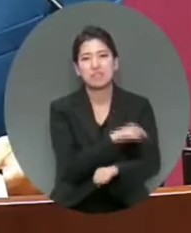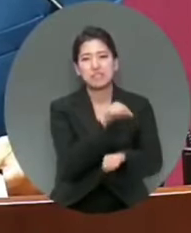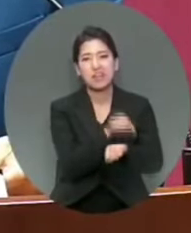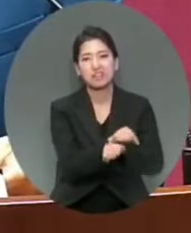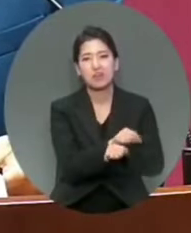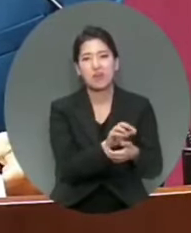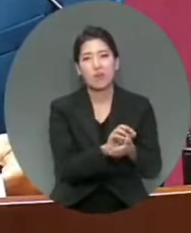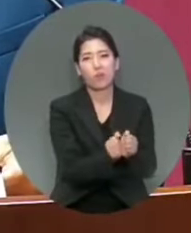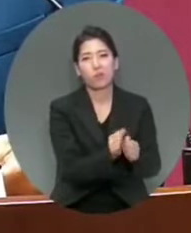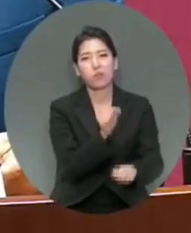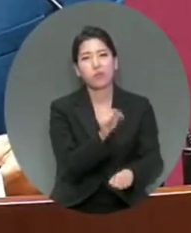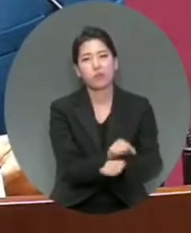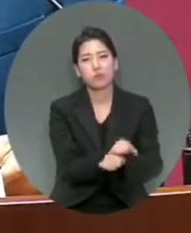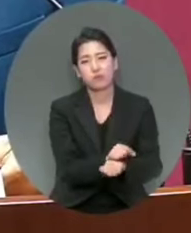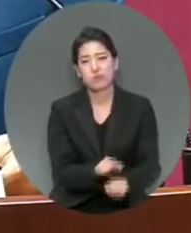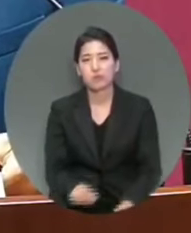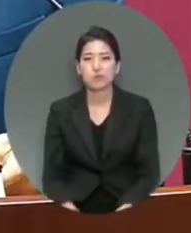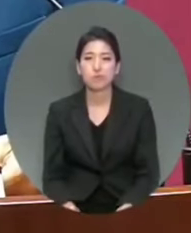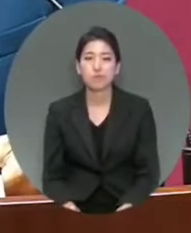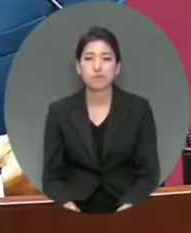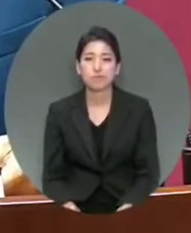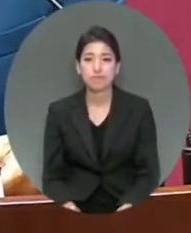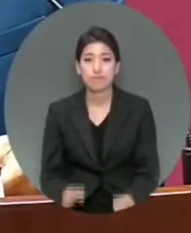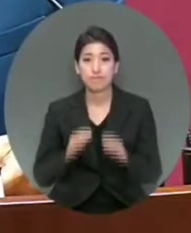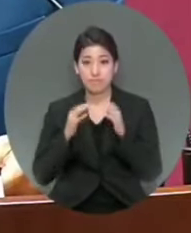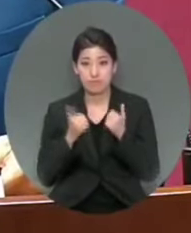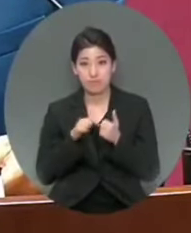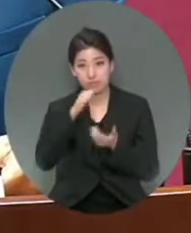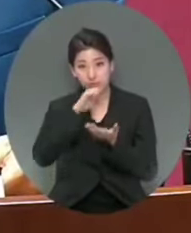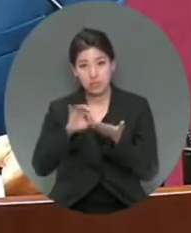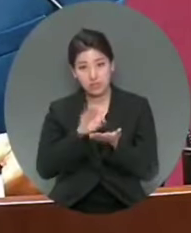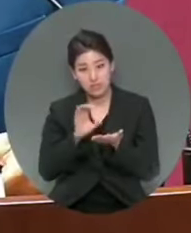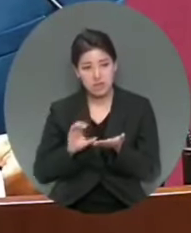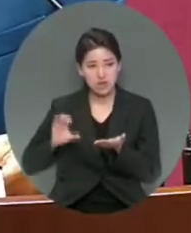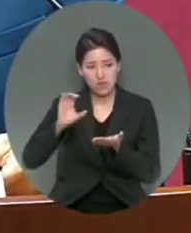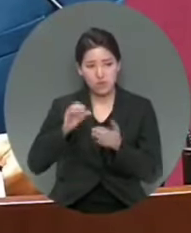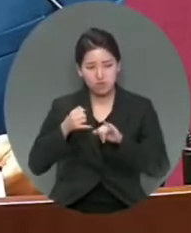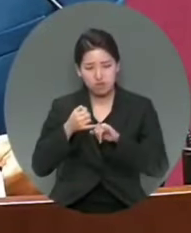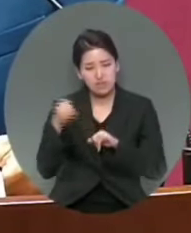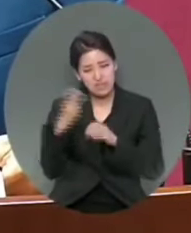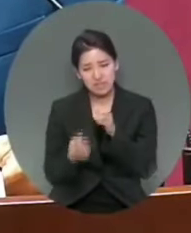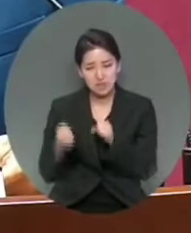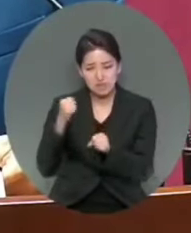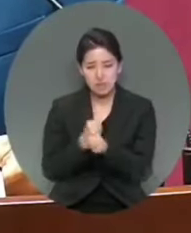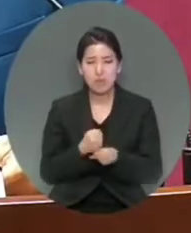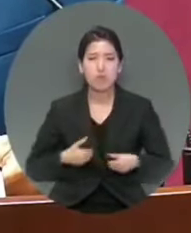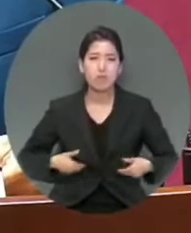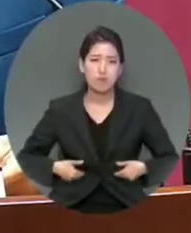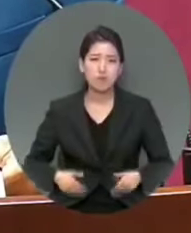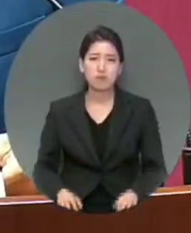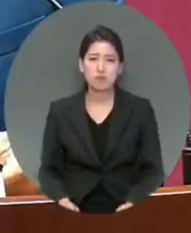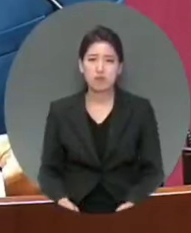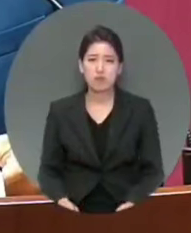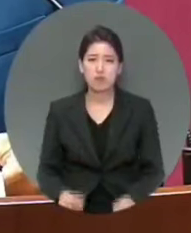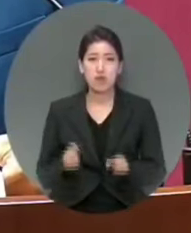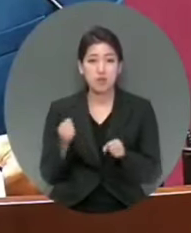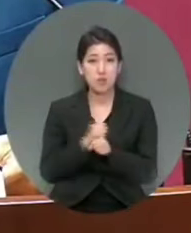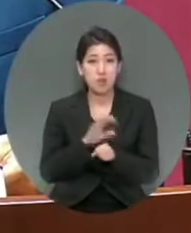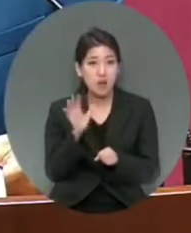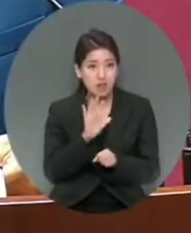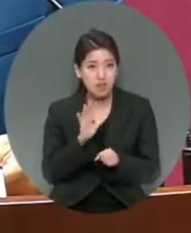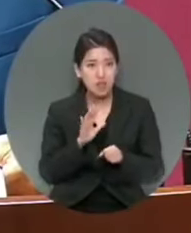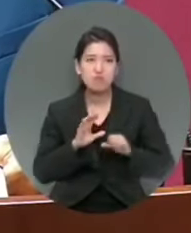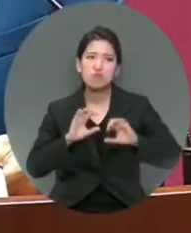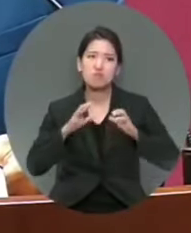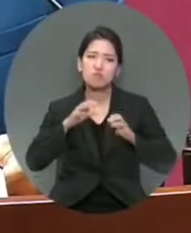졸속 행정입니다. 우리 국회가 해당 예산을 복원하지 않는다라면 저는 대한민국 국격에도 중대한 그런 오점을 남길